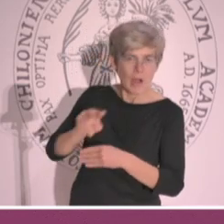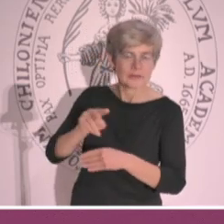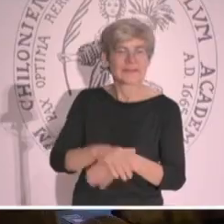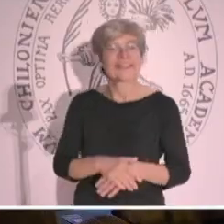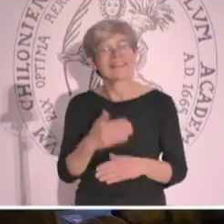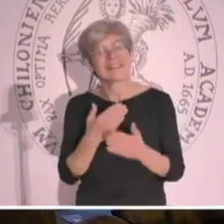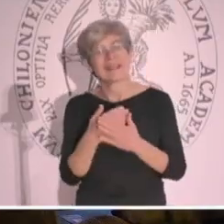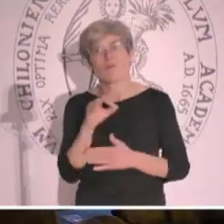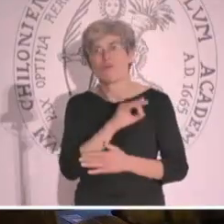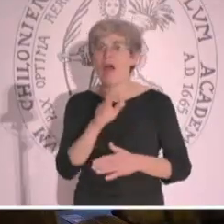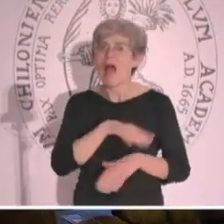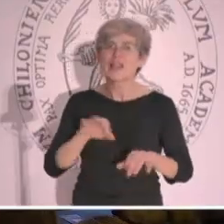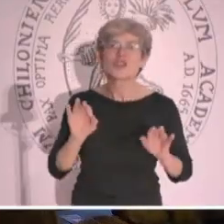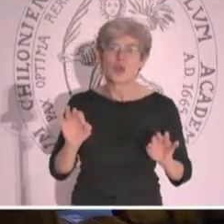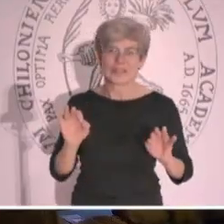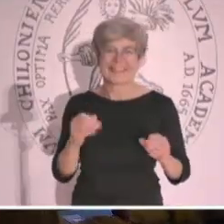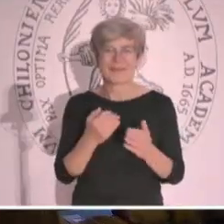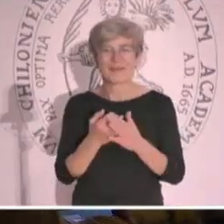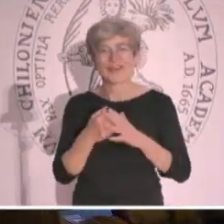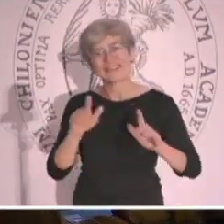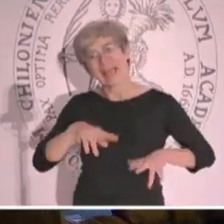Ihre Aufmerksamkeit.